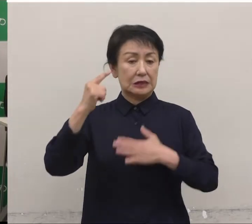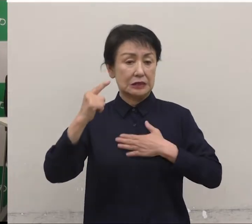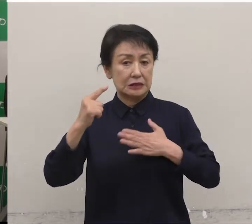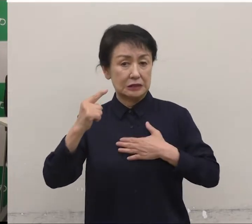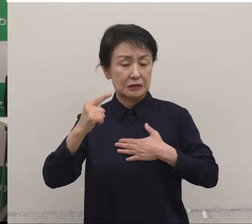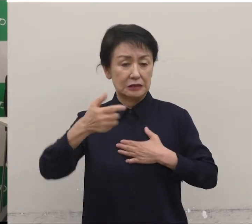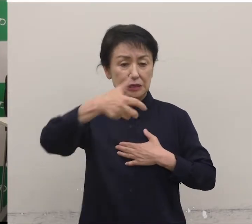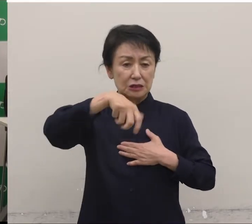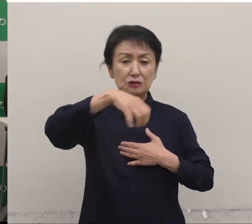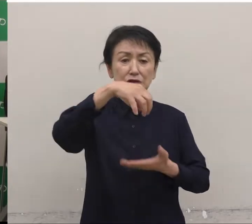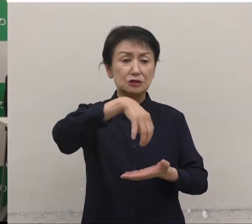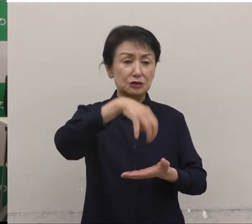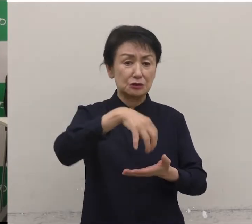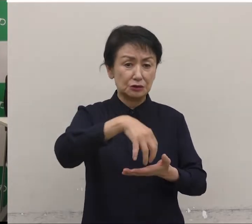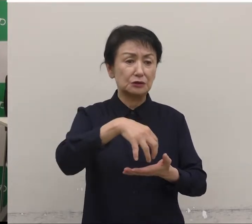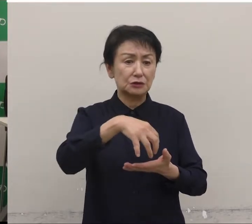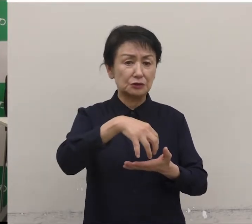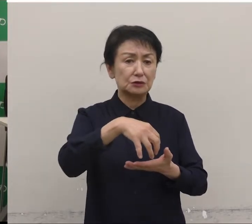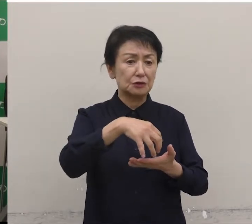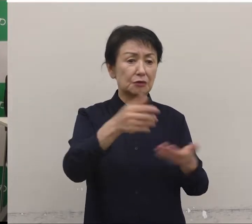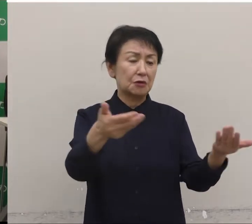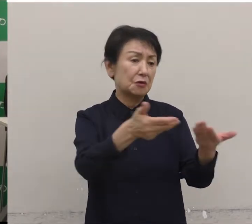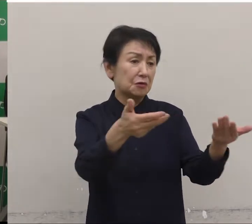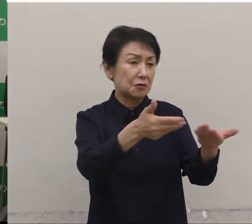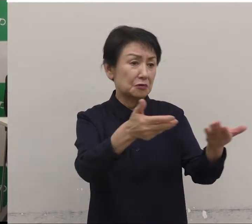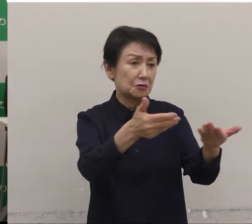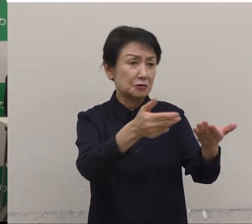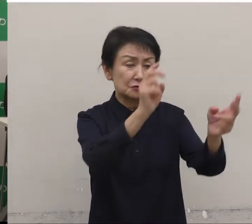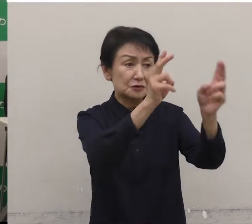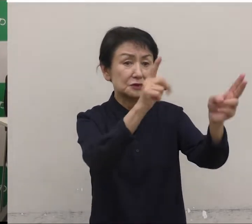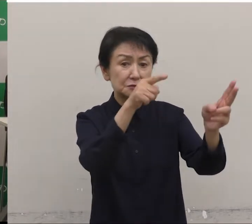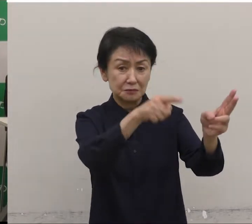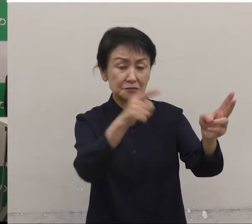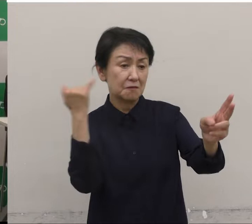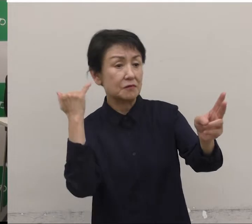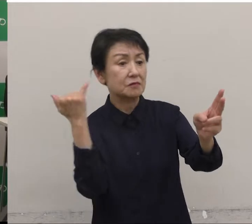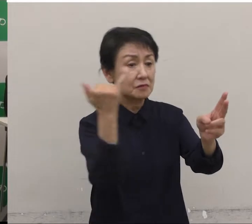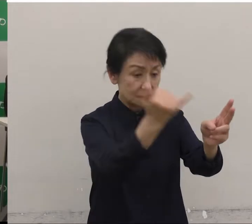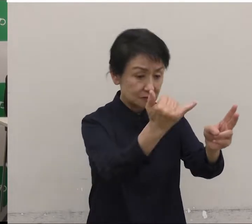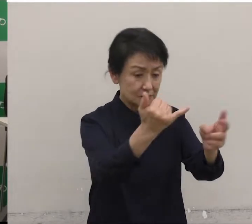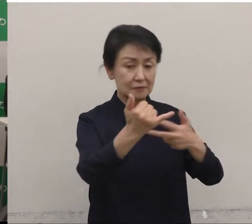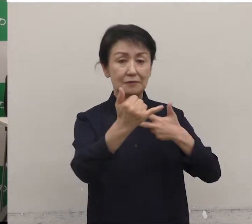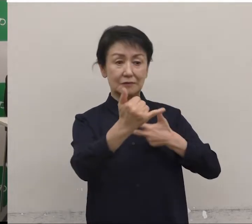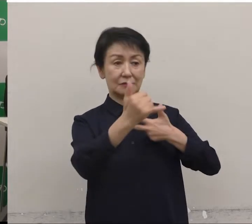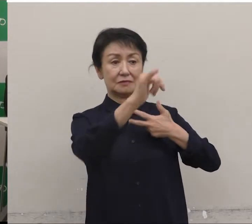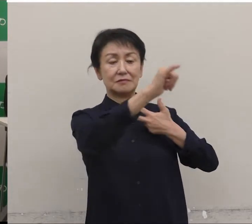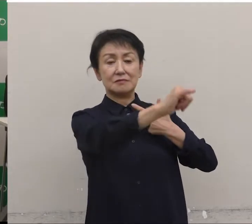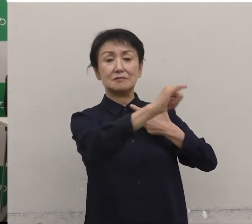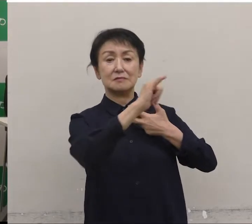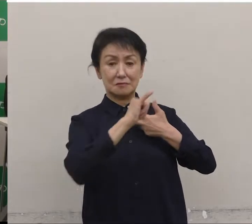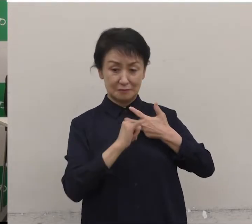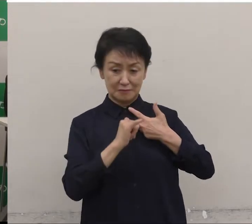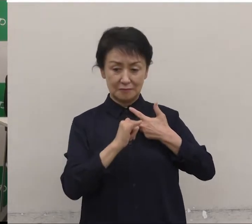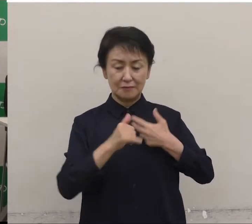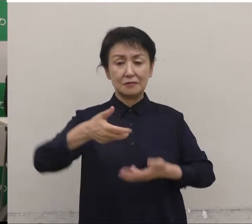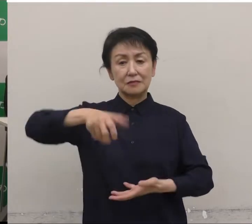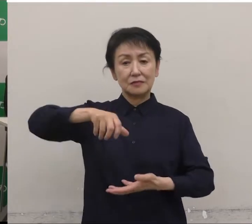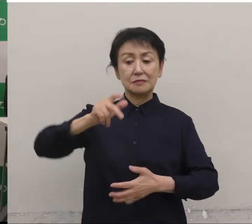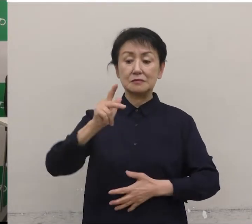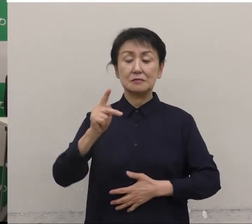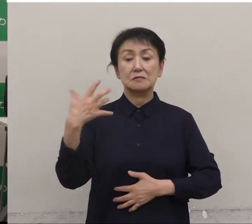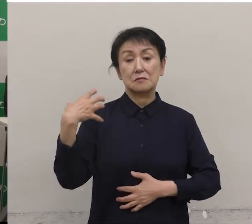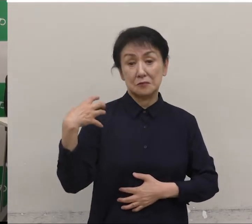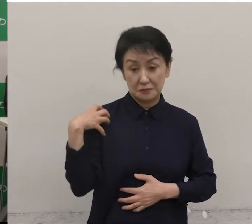に連絡していただいて、その業者さんが市に連絡してくれまして、うちの方に水道課がそこで動き出しま